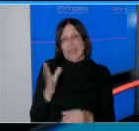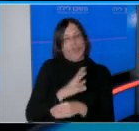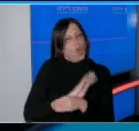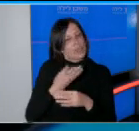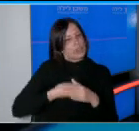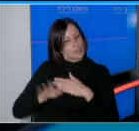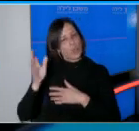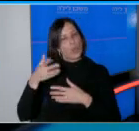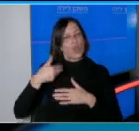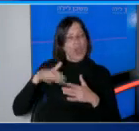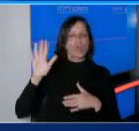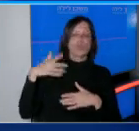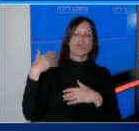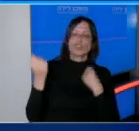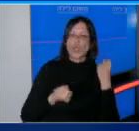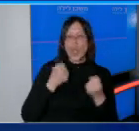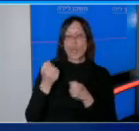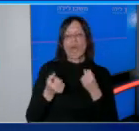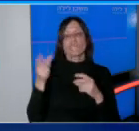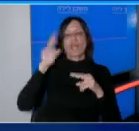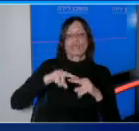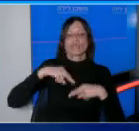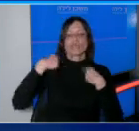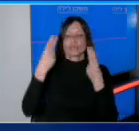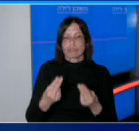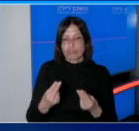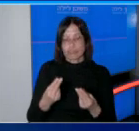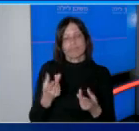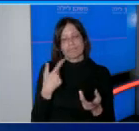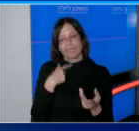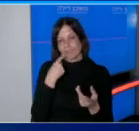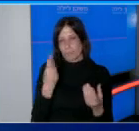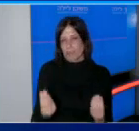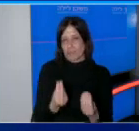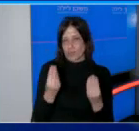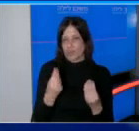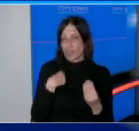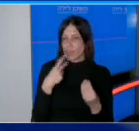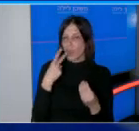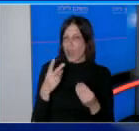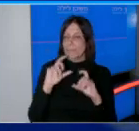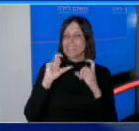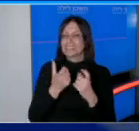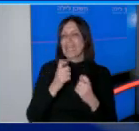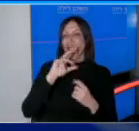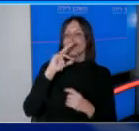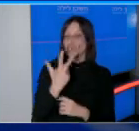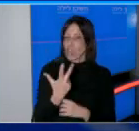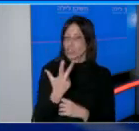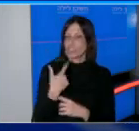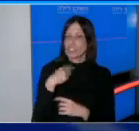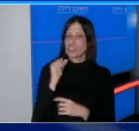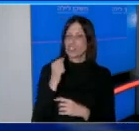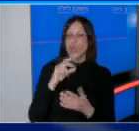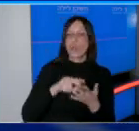צאו, לכו, תשתוללו, כולם יוצאים, ואז חוזר על עצמו, אבל אני אגיד לך משהו שאני מגלה בסגר השלישי, בתור